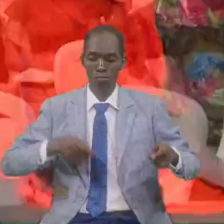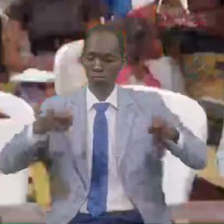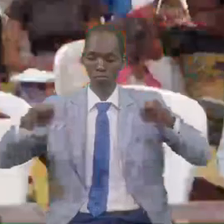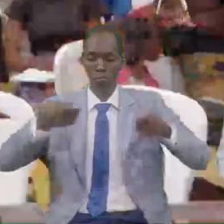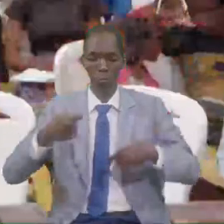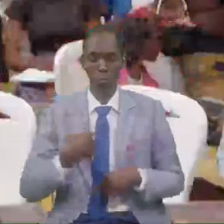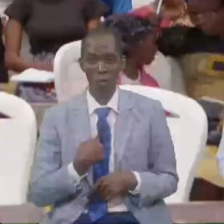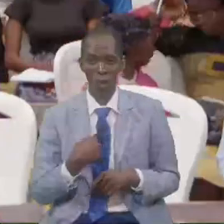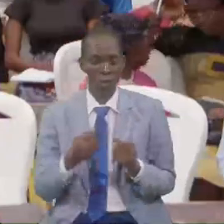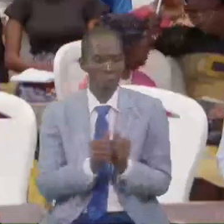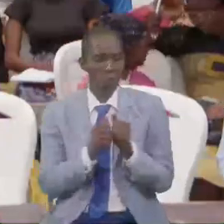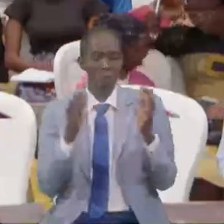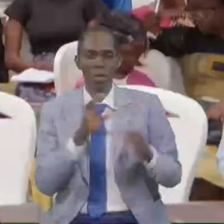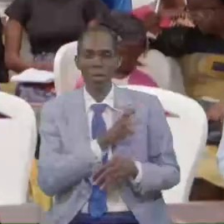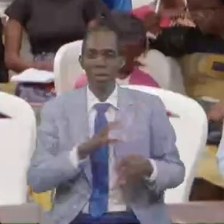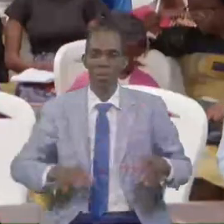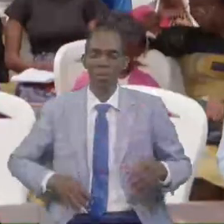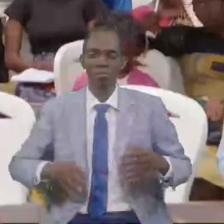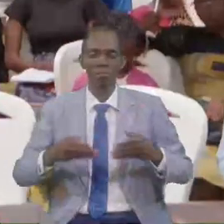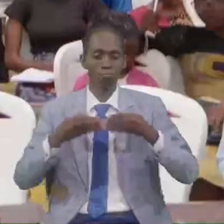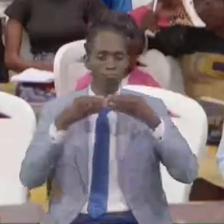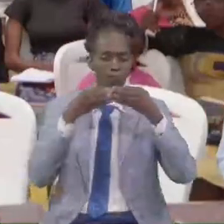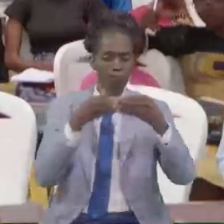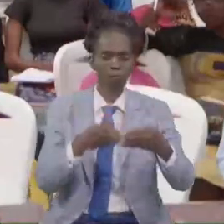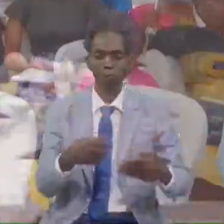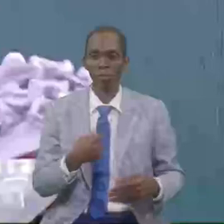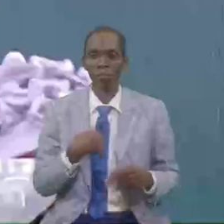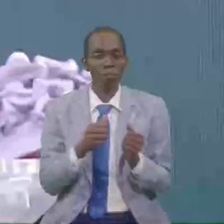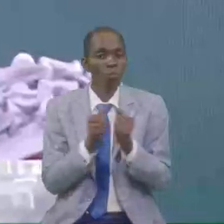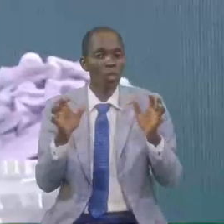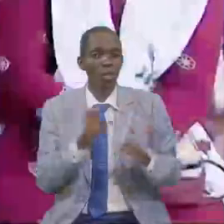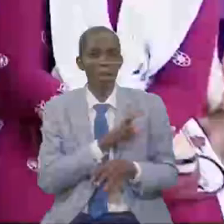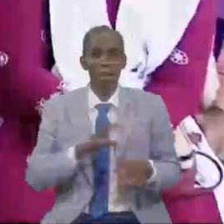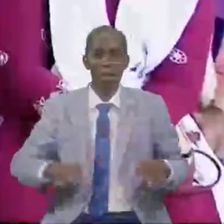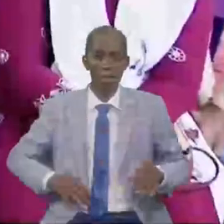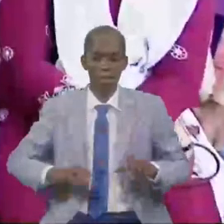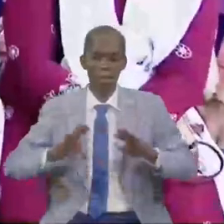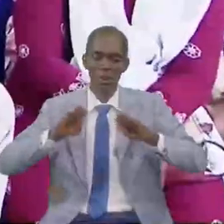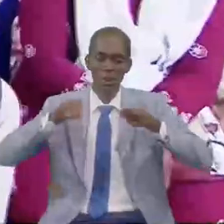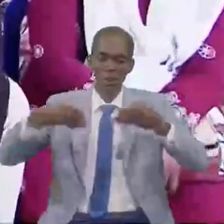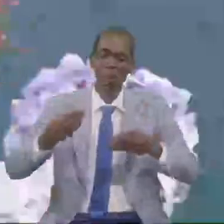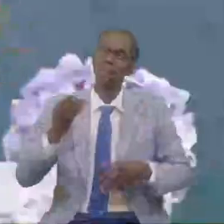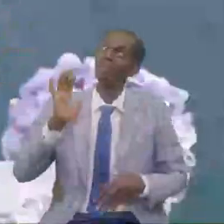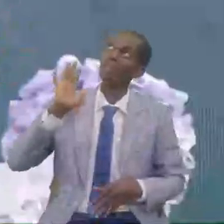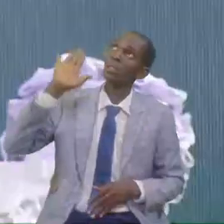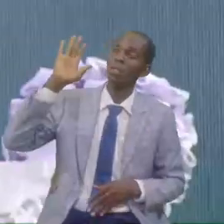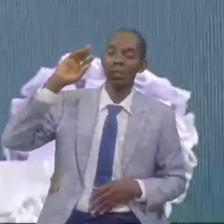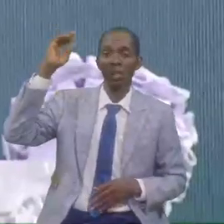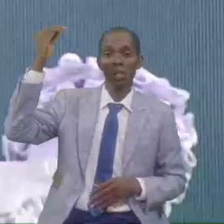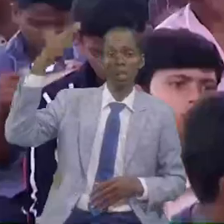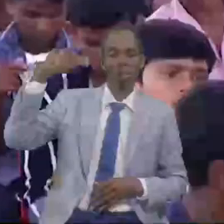contrôle, sans Christ qui me conduit, sans Christ qui m'accorde la grâce,